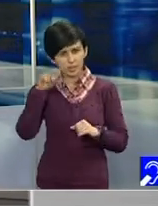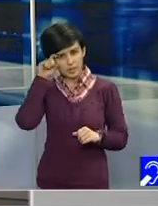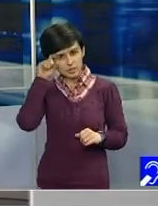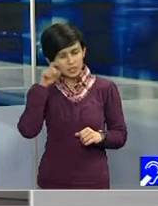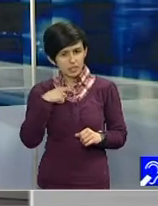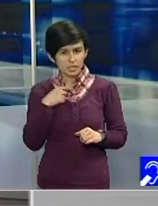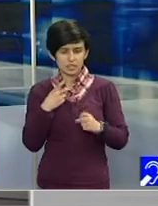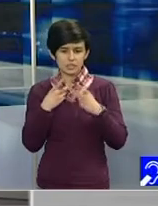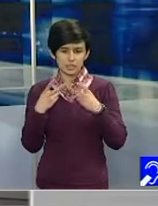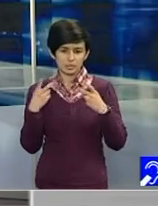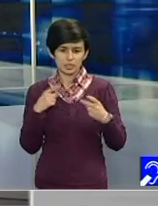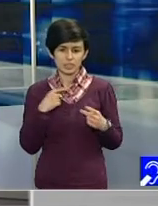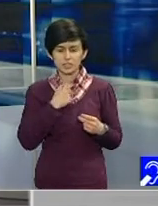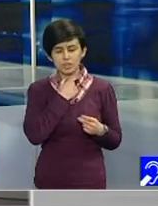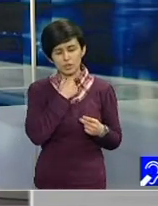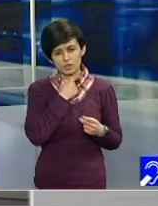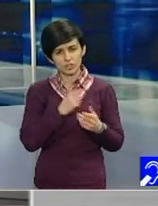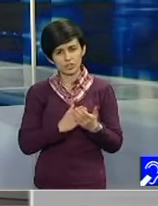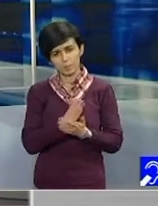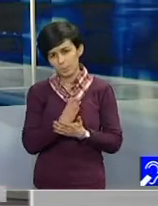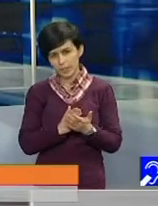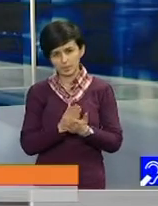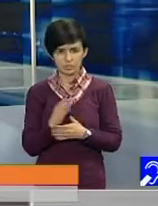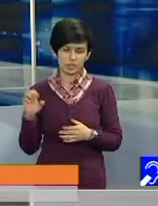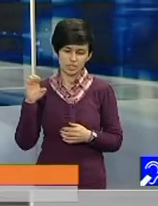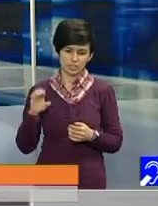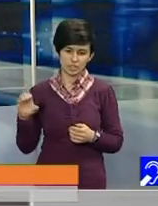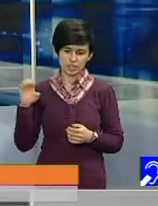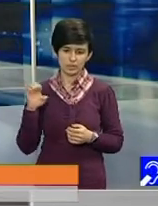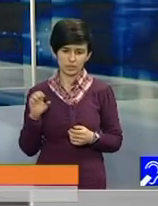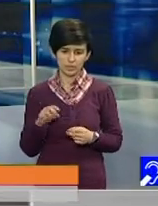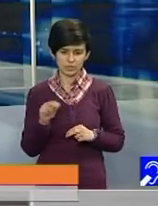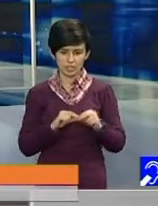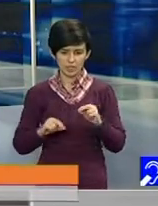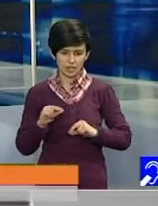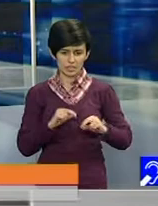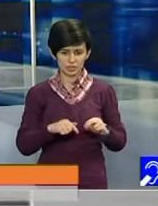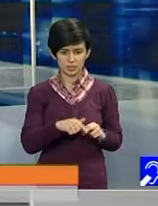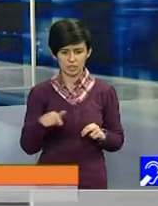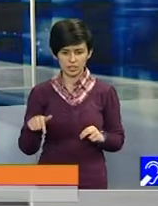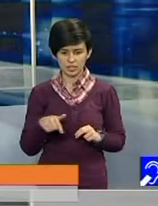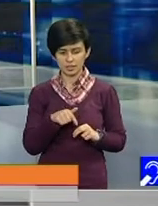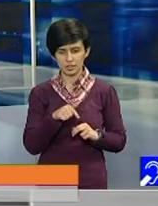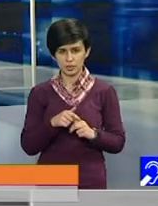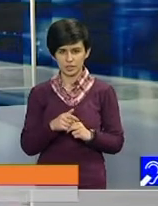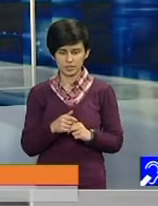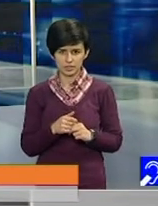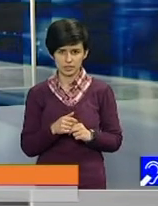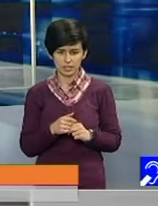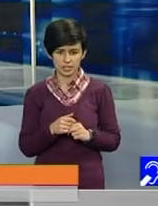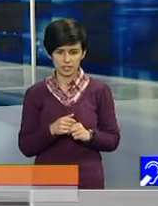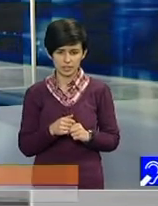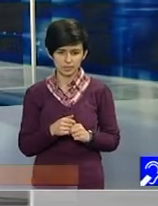important să fie o voce dusă mai departe și în Europa, iar Little People și Temerarii sunt cei care au fondat Youth Cancer Europe. În ce